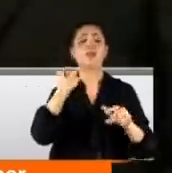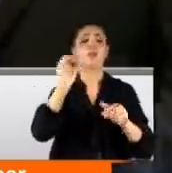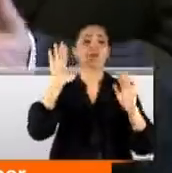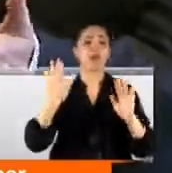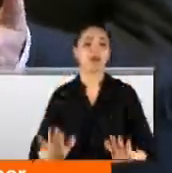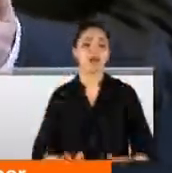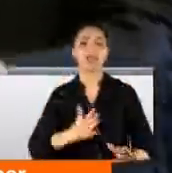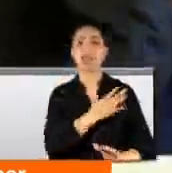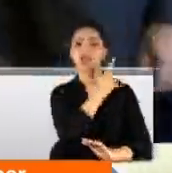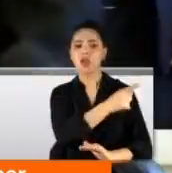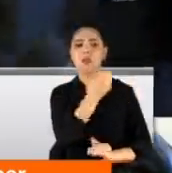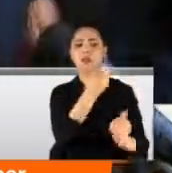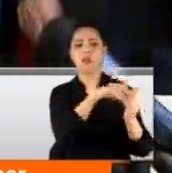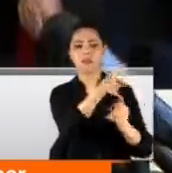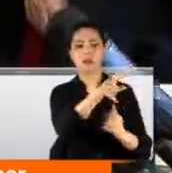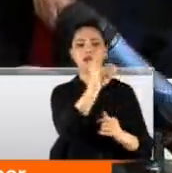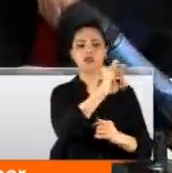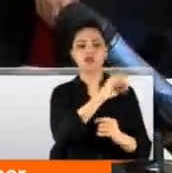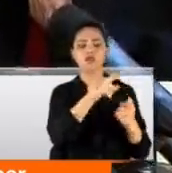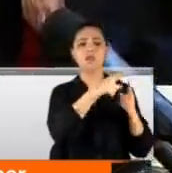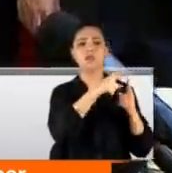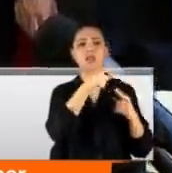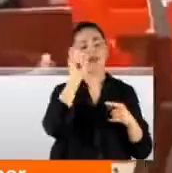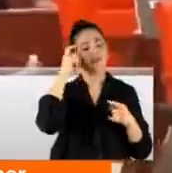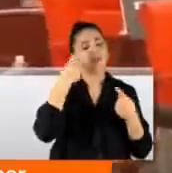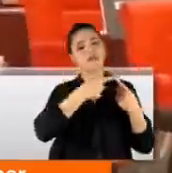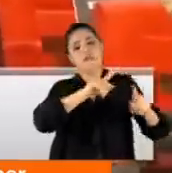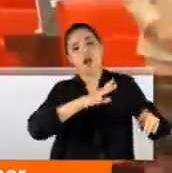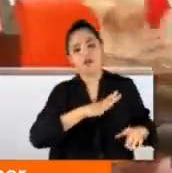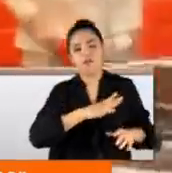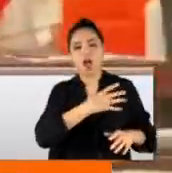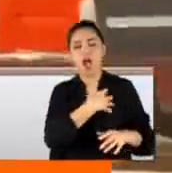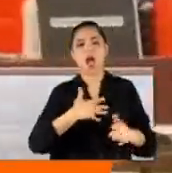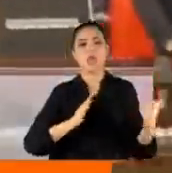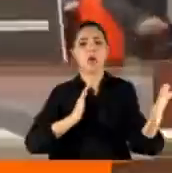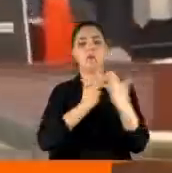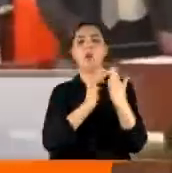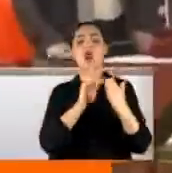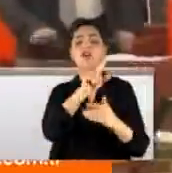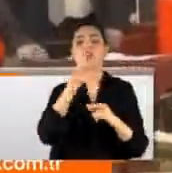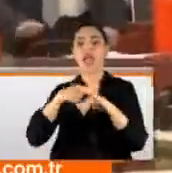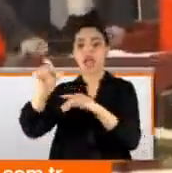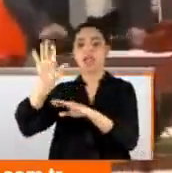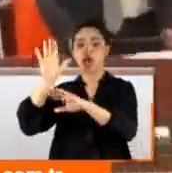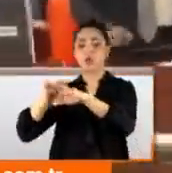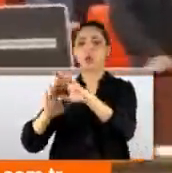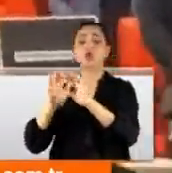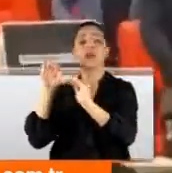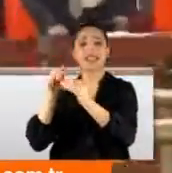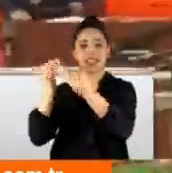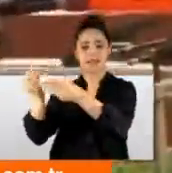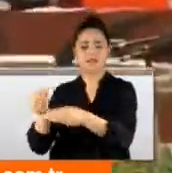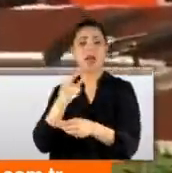Ancak CHP ile İyi Parti bir konuda şimdiden açıkça ters düştü. Ana muhalefet HDP'lilere dokunulmazlık desteği verirken